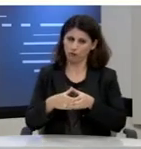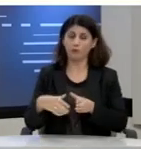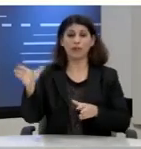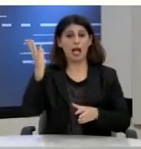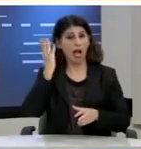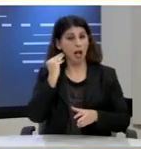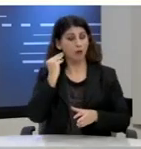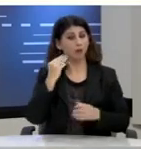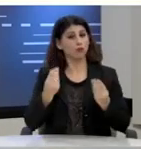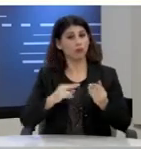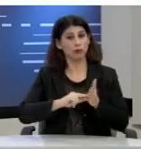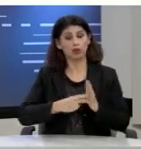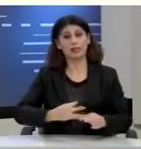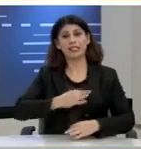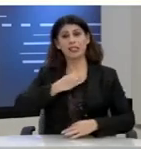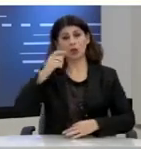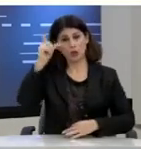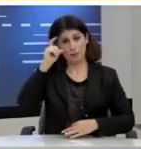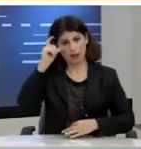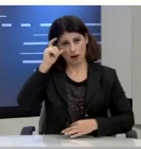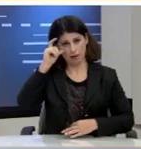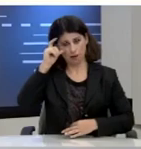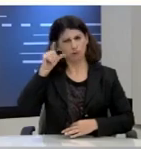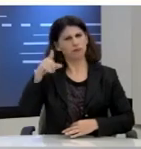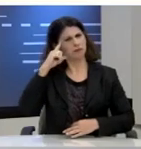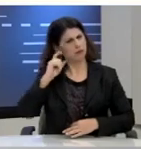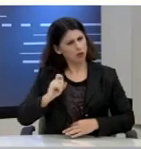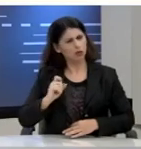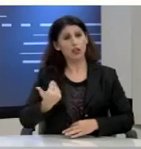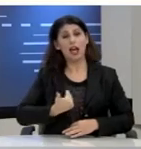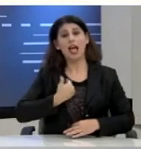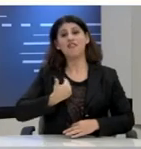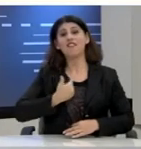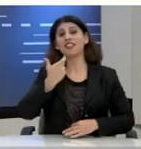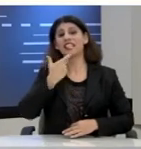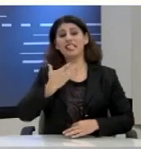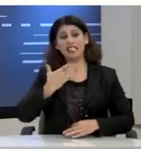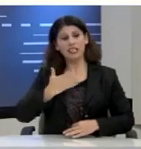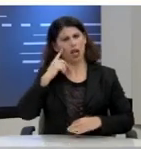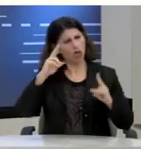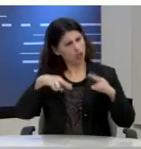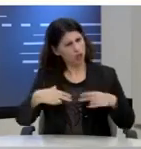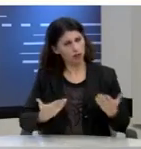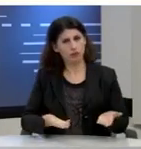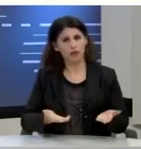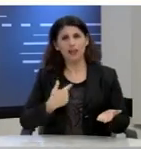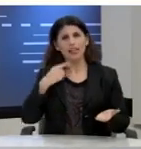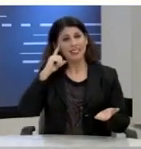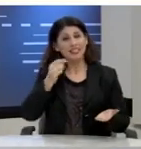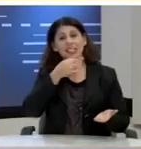Άκουσα με προσοχή τον κύριο Σαμαρά, που τον ξέρω από την εφηβική μου ηλικία. Ξέρετε τι δεν είπε